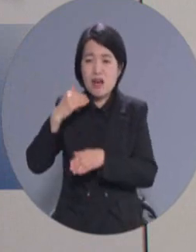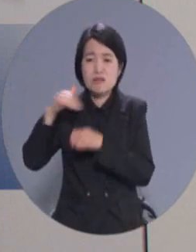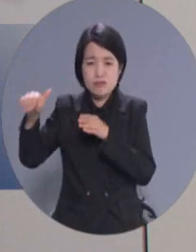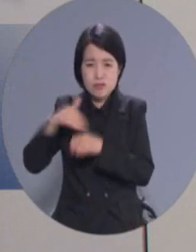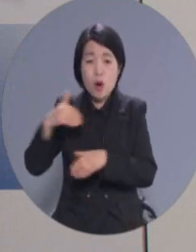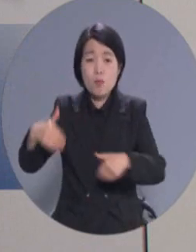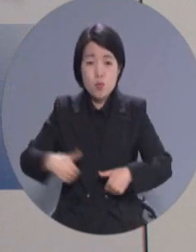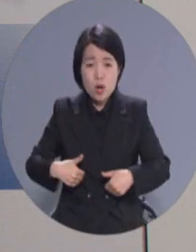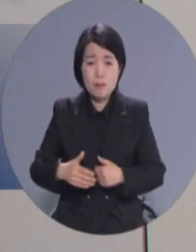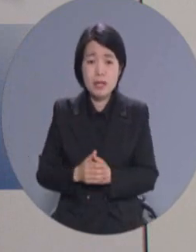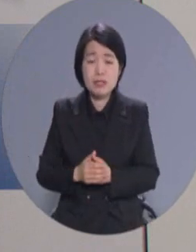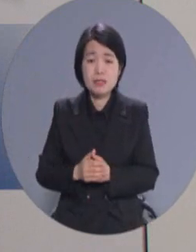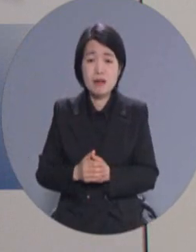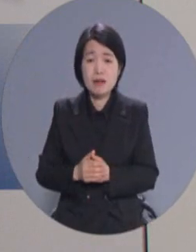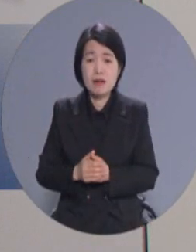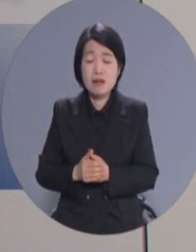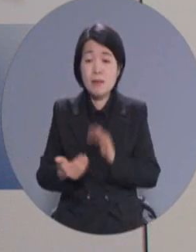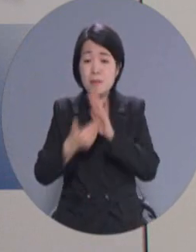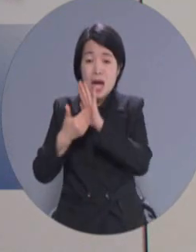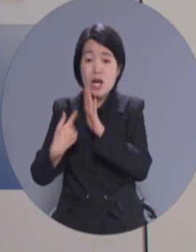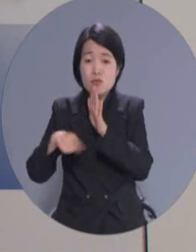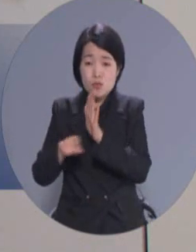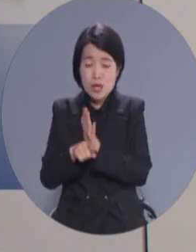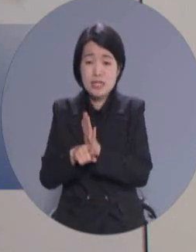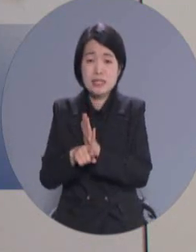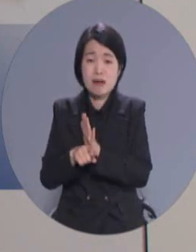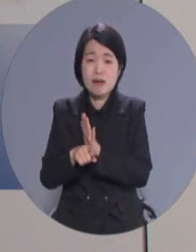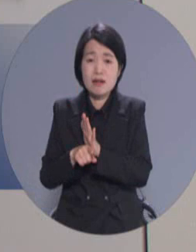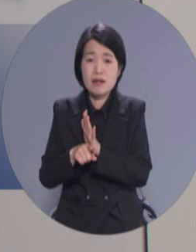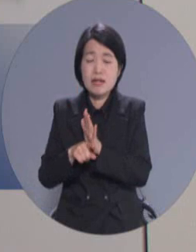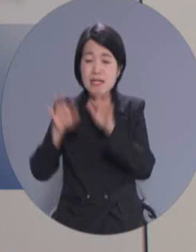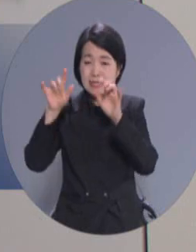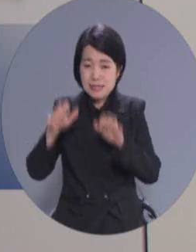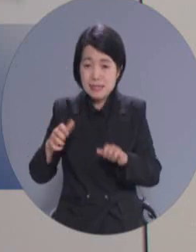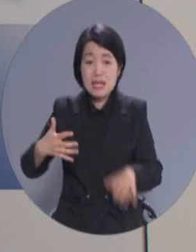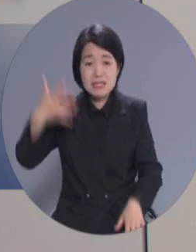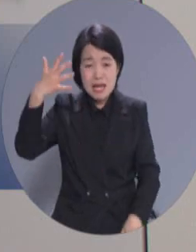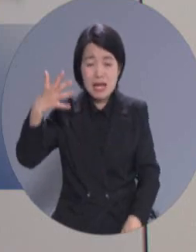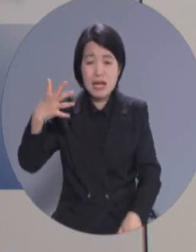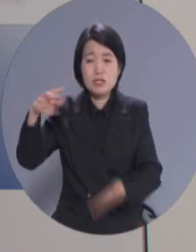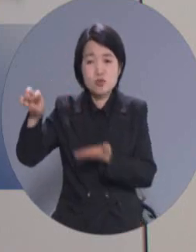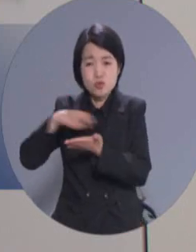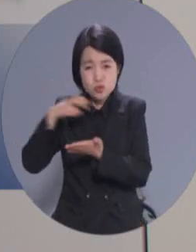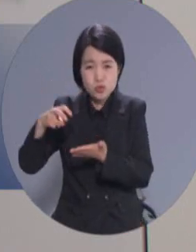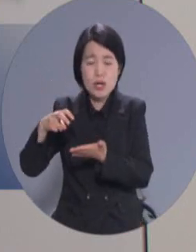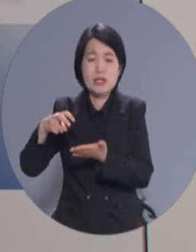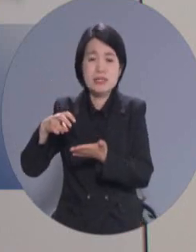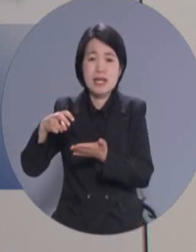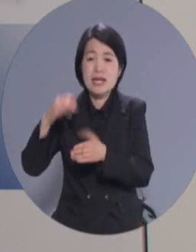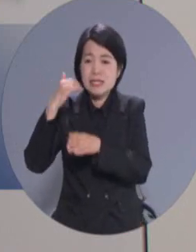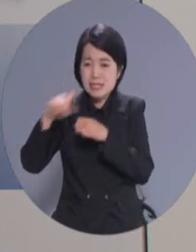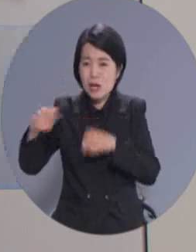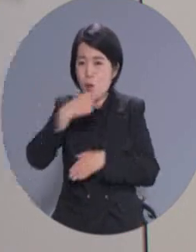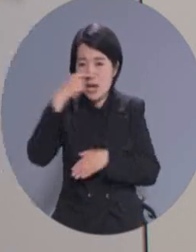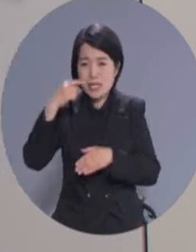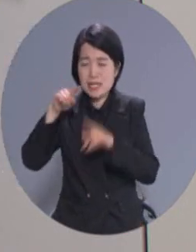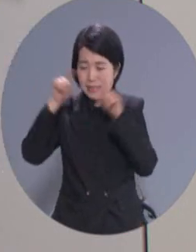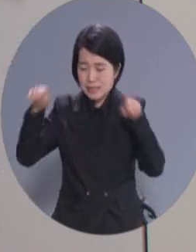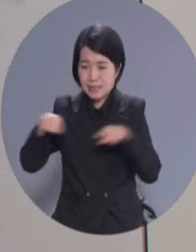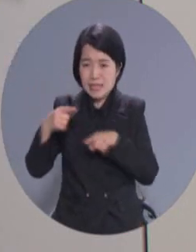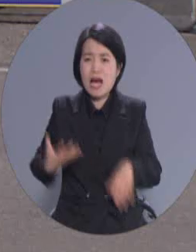안전하며 피해 발생을 대비해 사이트 게시글, 통화 문자 내역, 입금 확인증 등을 남겨두는 것이